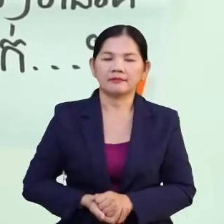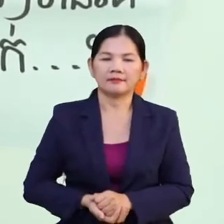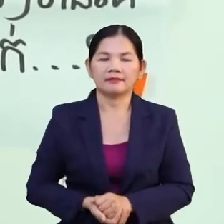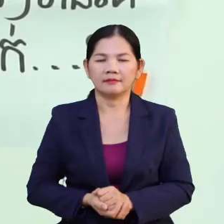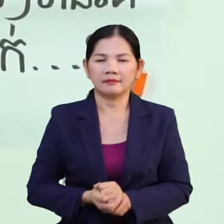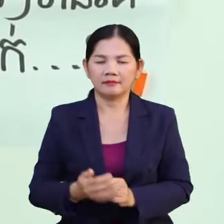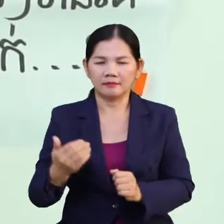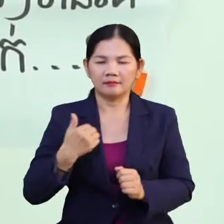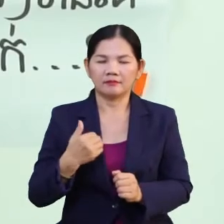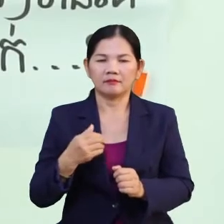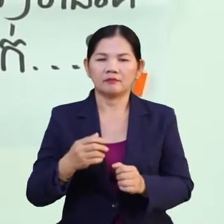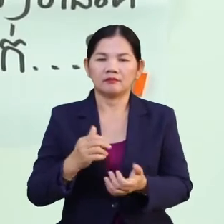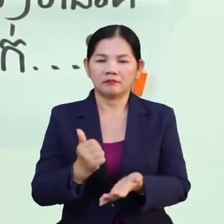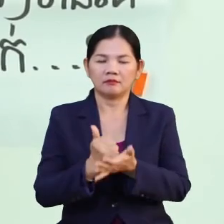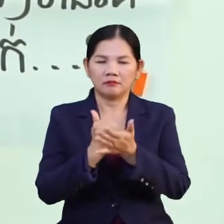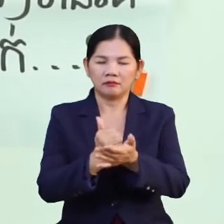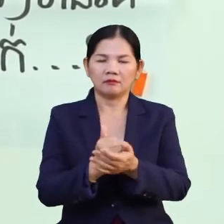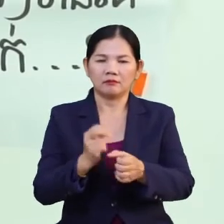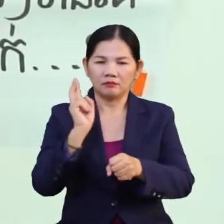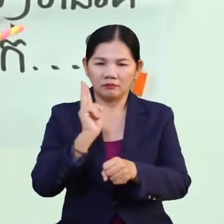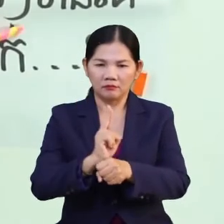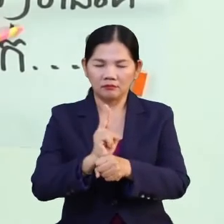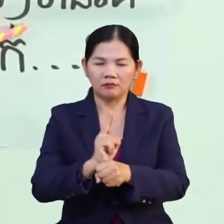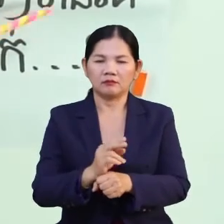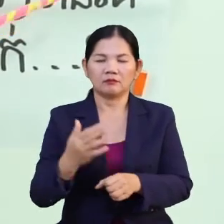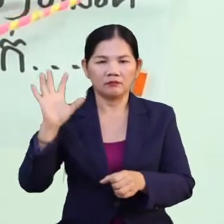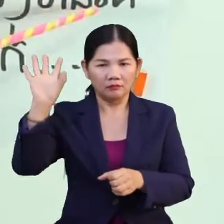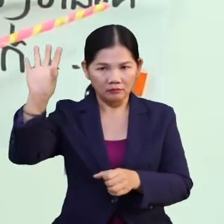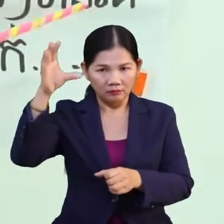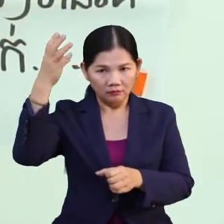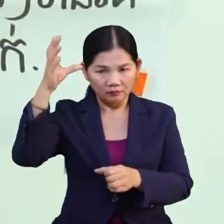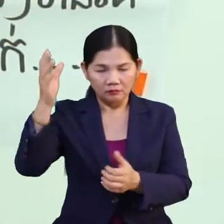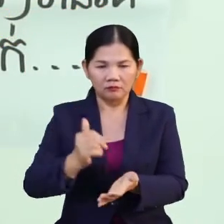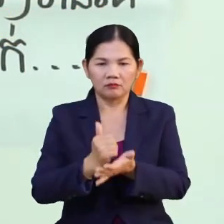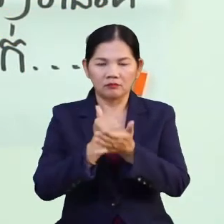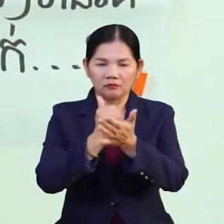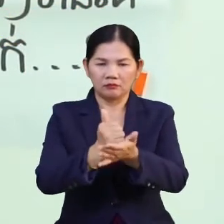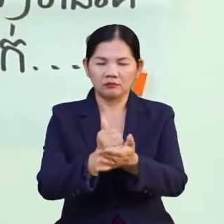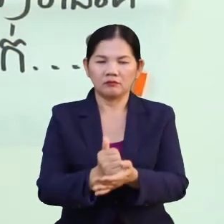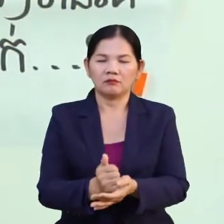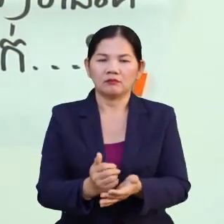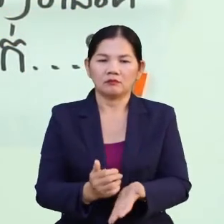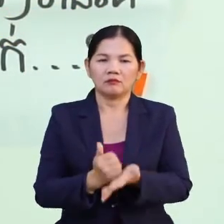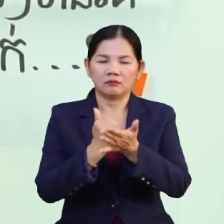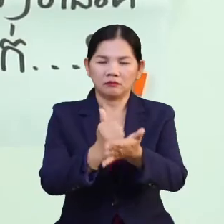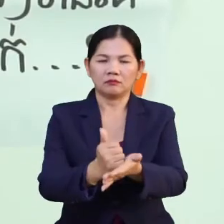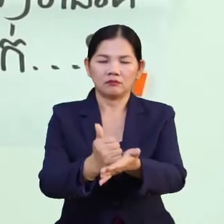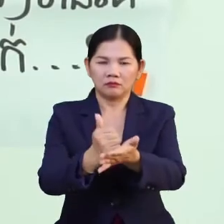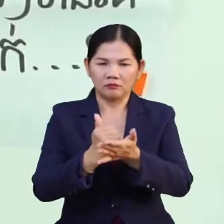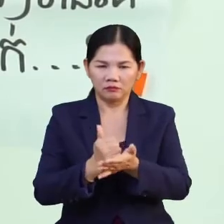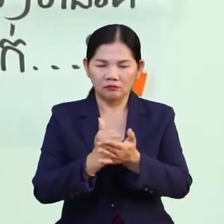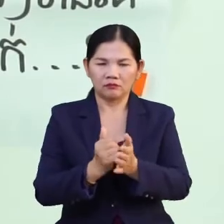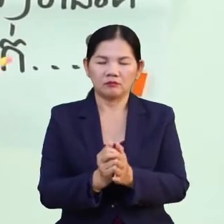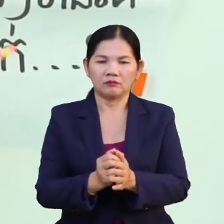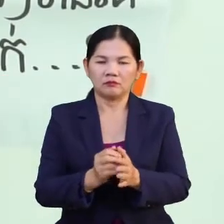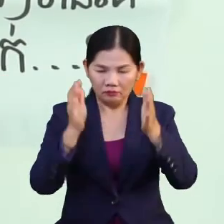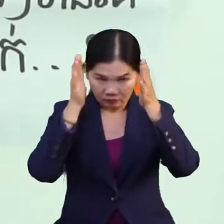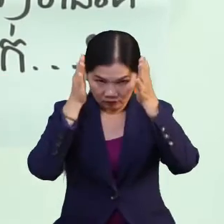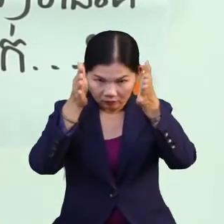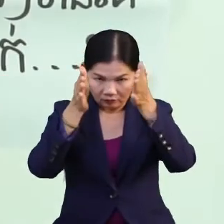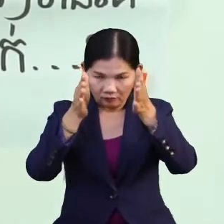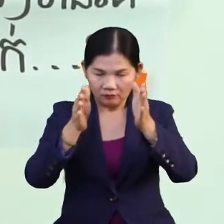ពេលមានធុរៈឬមានអាសន្នផ្សេងផ្សេងមានគេជួយឈឺឆ្អាលនិងយកចិត្តទុកដា